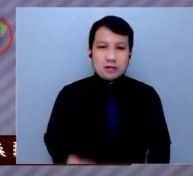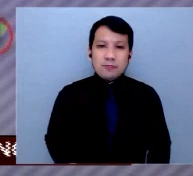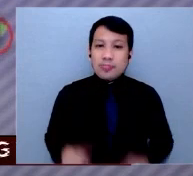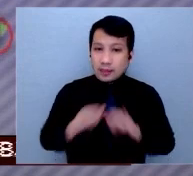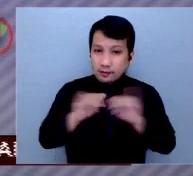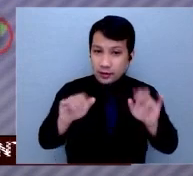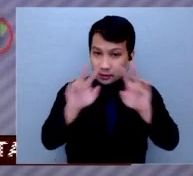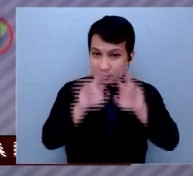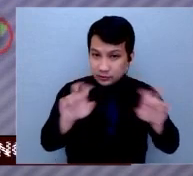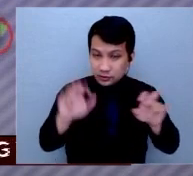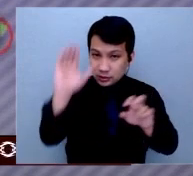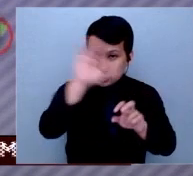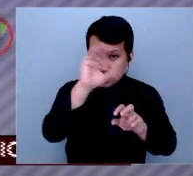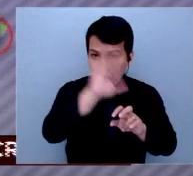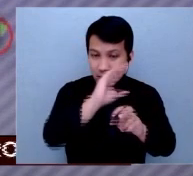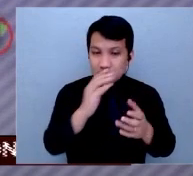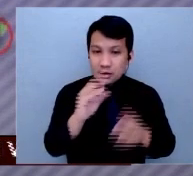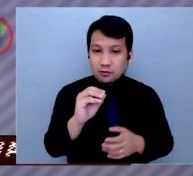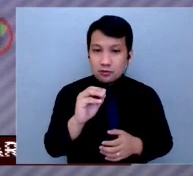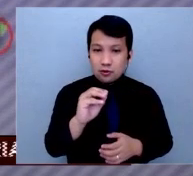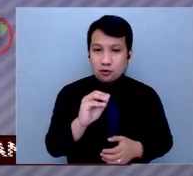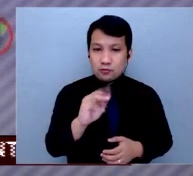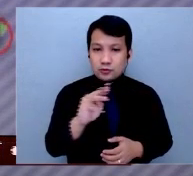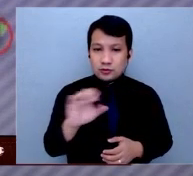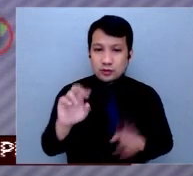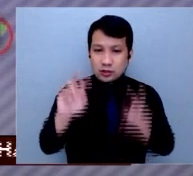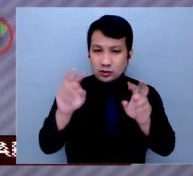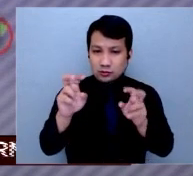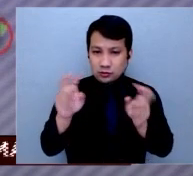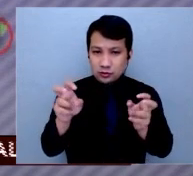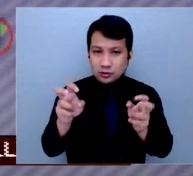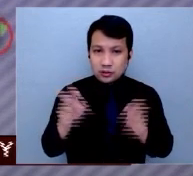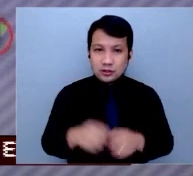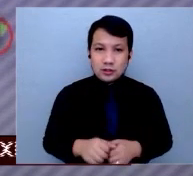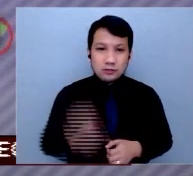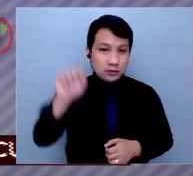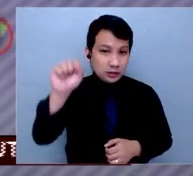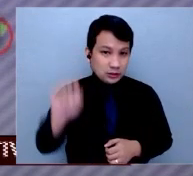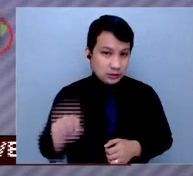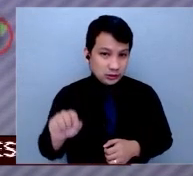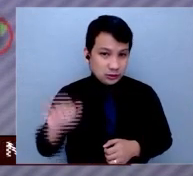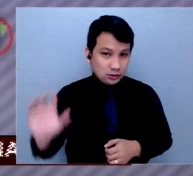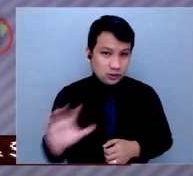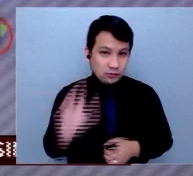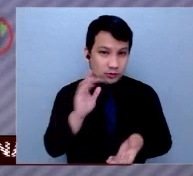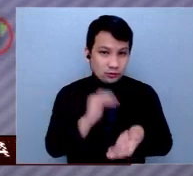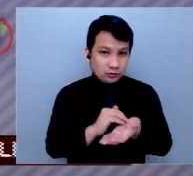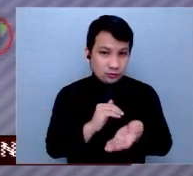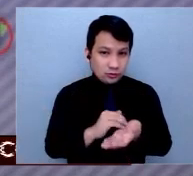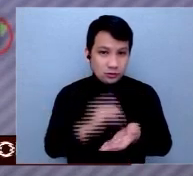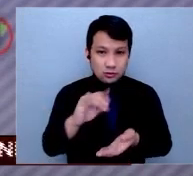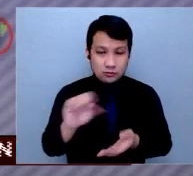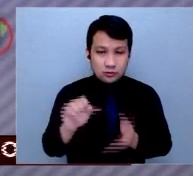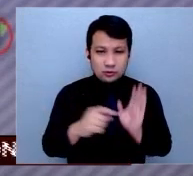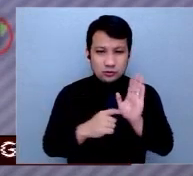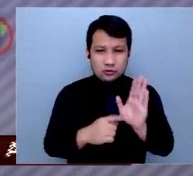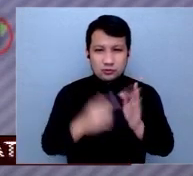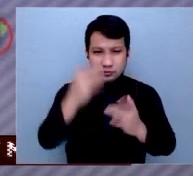ng Omicron, ang mga topic tungkol sa South African doctor Omicron symptoms,